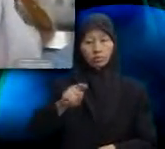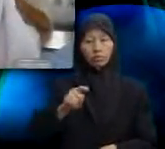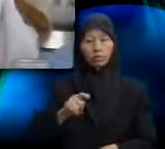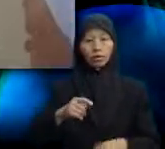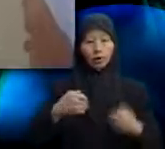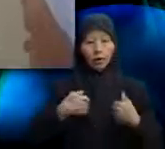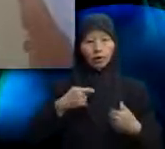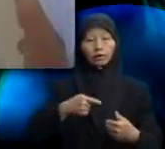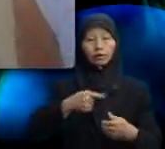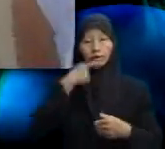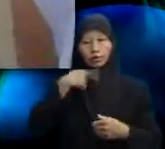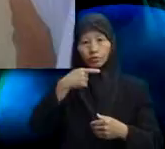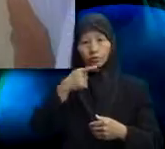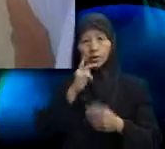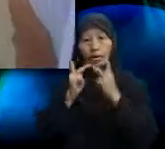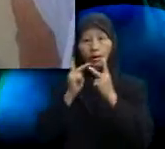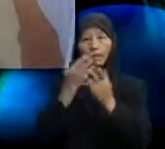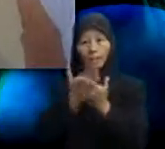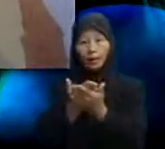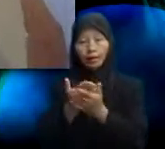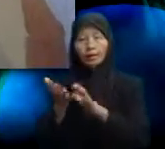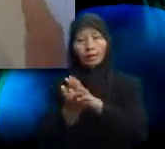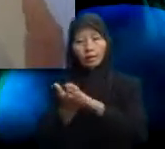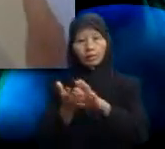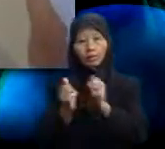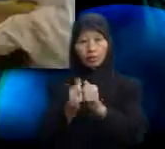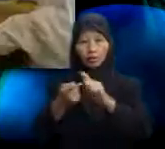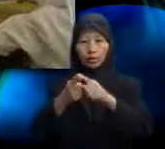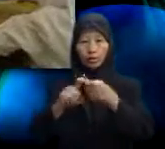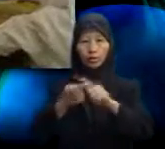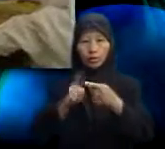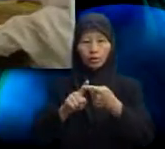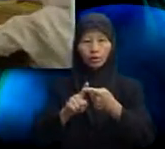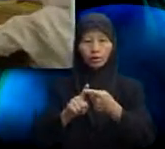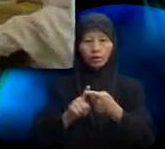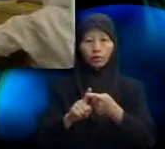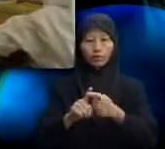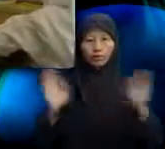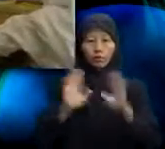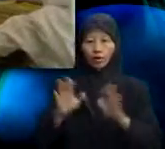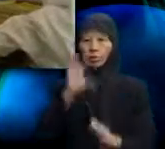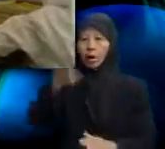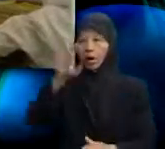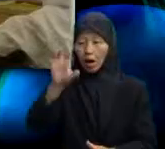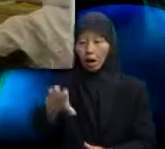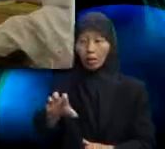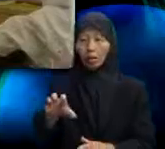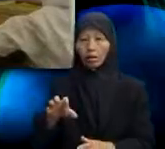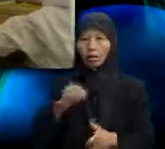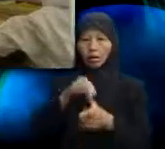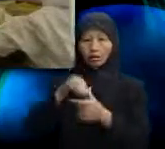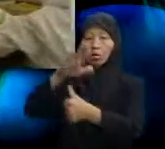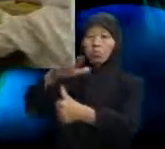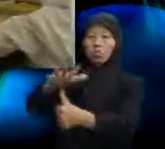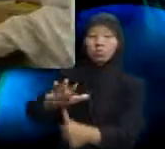harus melahirkan kata-kata yang baik ketika bergaul dengan kawan-kawan. Elakkan daripada caci mencaci